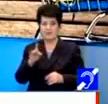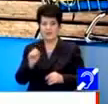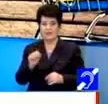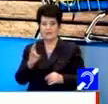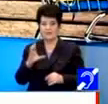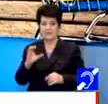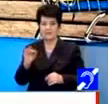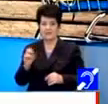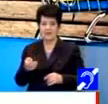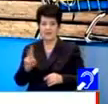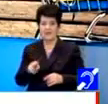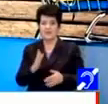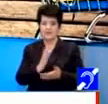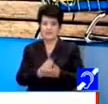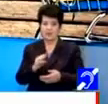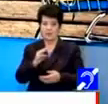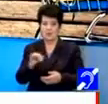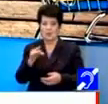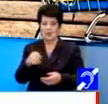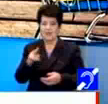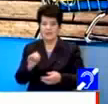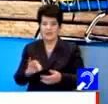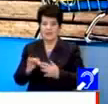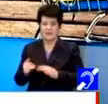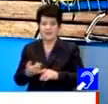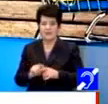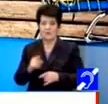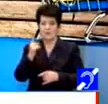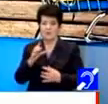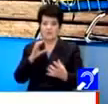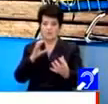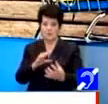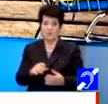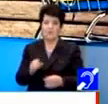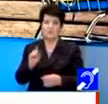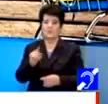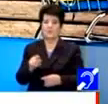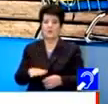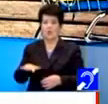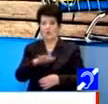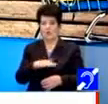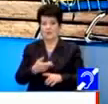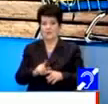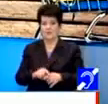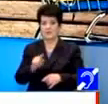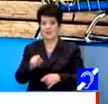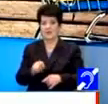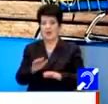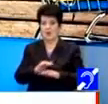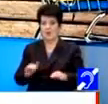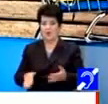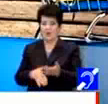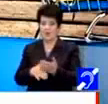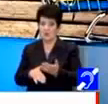Un proiect unic se desfășoară la Turda. Un microbus dotat și mobilat ca un atelier școlar ajunge în comunitățile cele mai sărace pentru a oferi copiilor